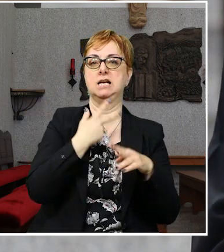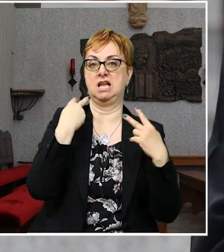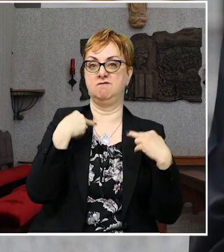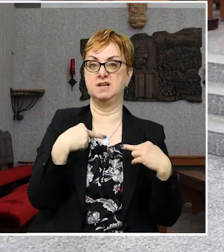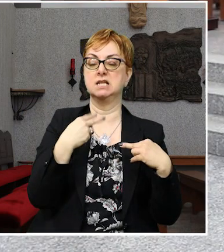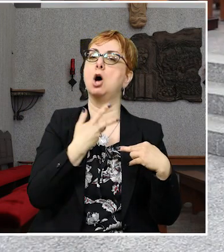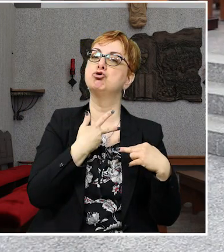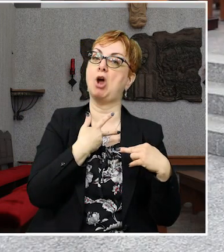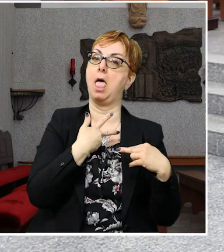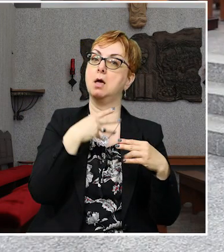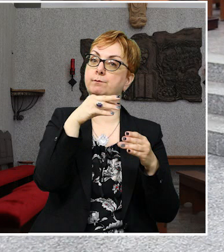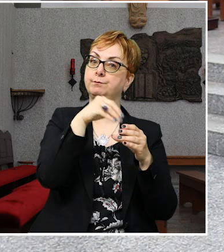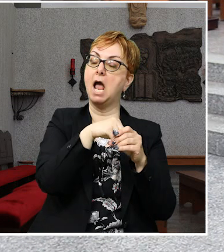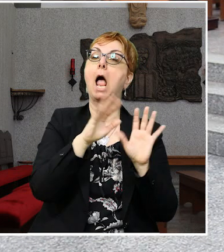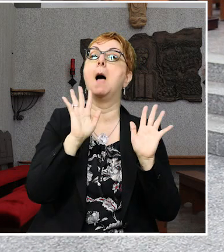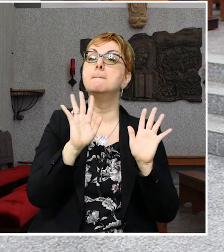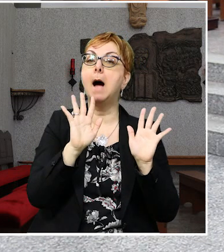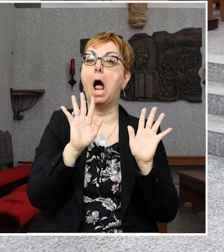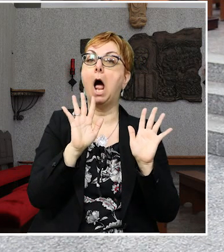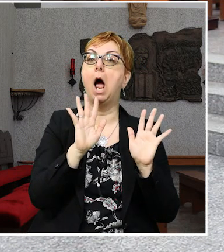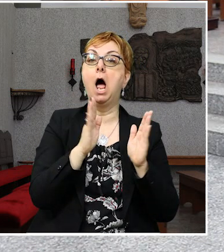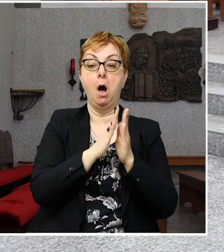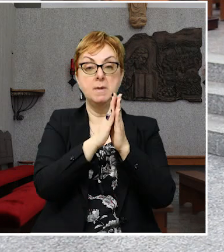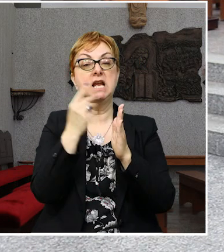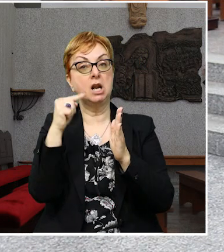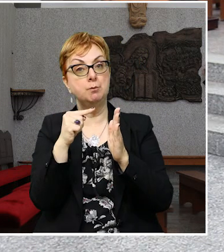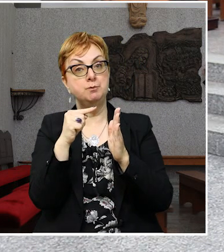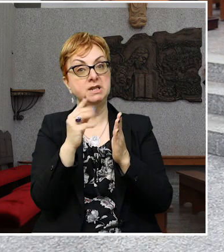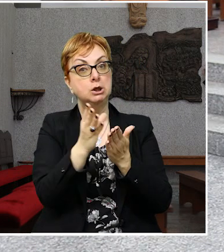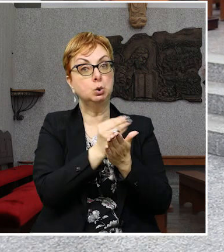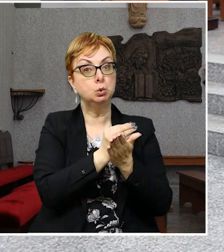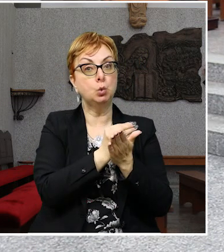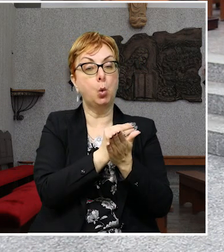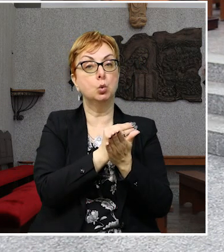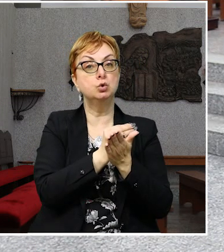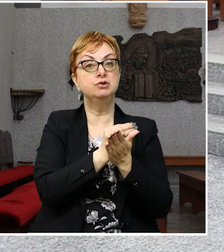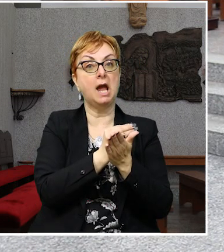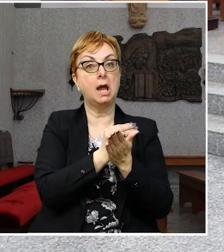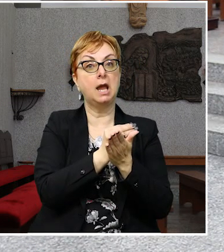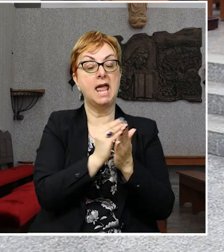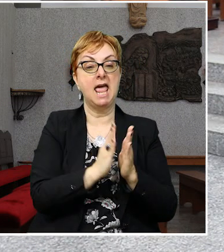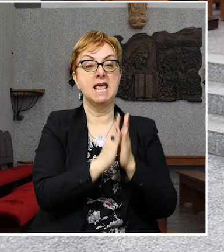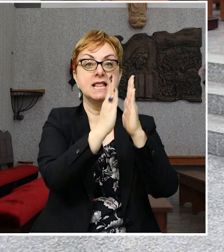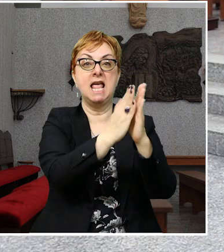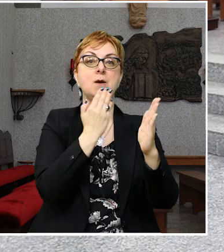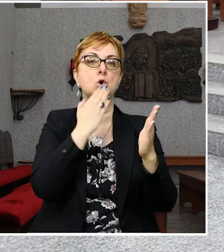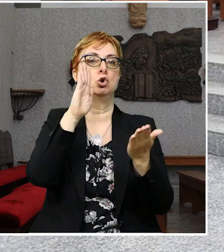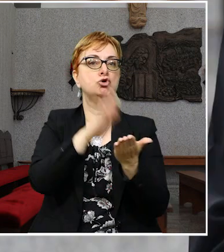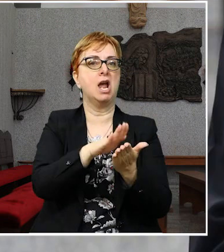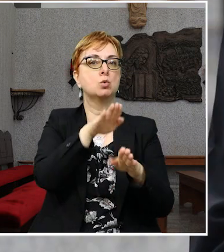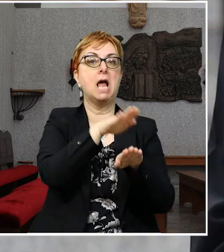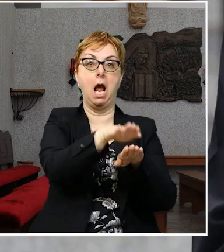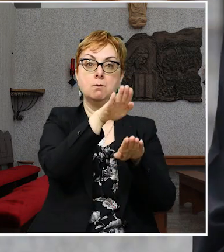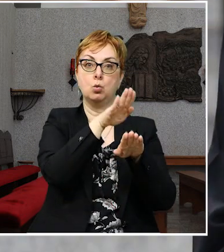dell'esistenza. Eppure tutte queste preghiere sono state usate prima nel Tempio di